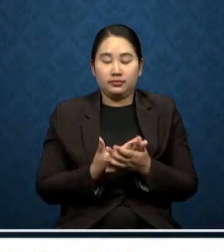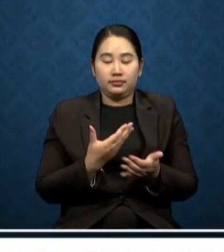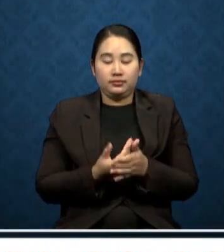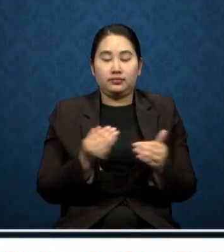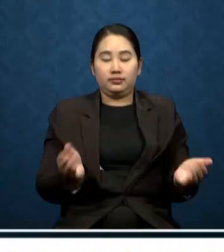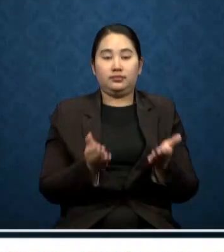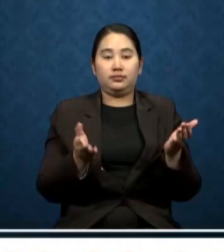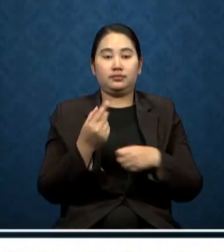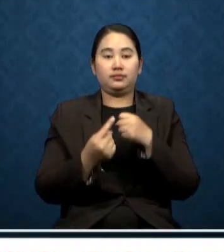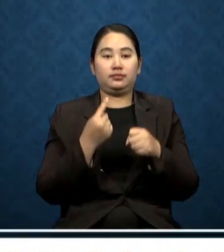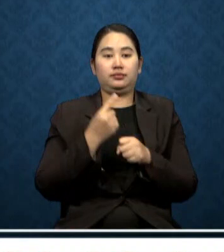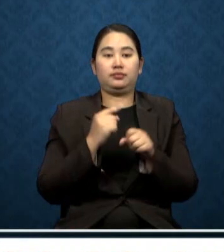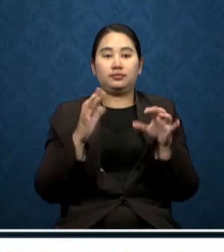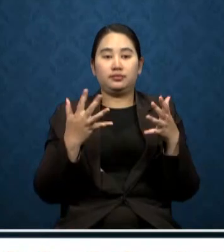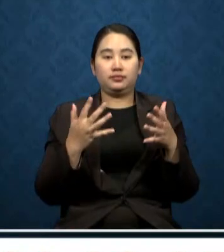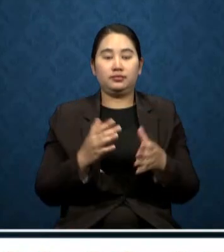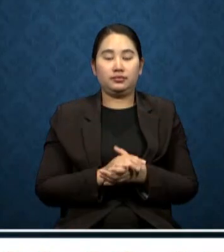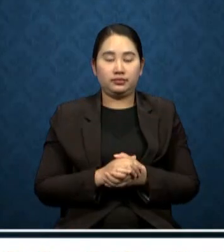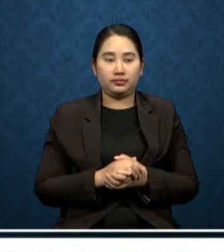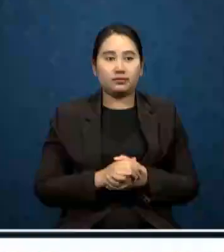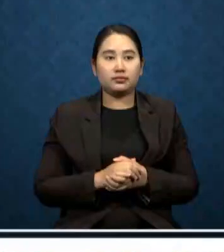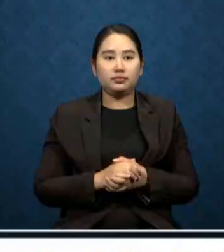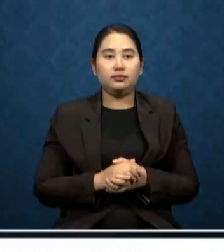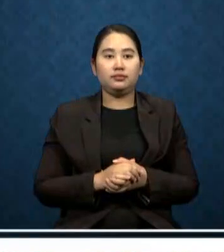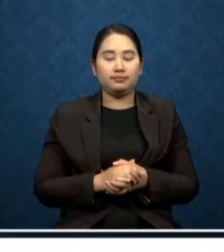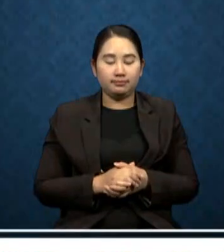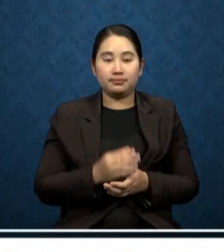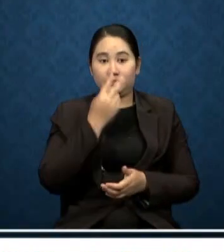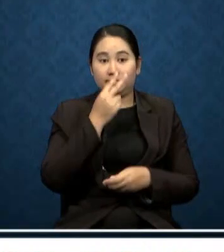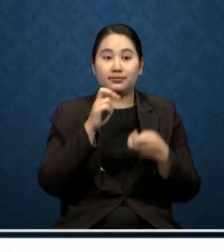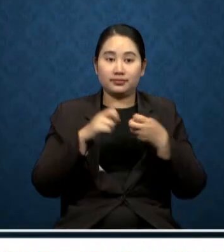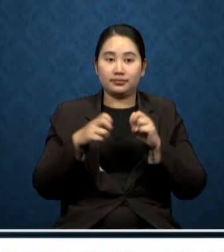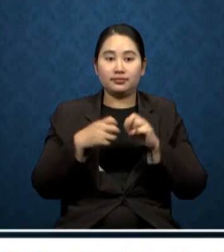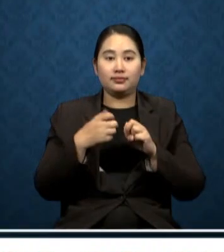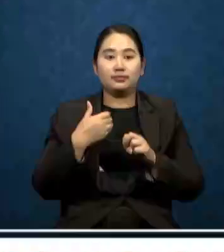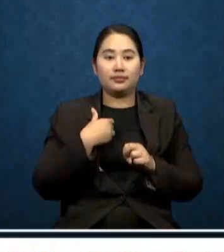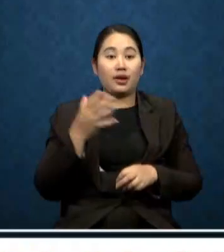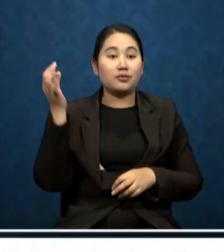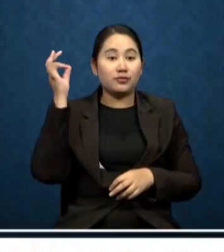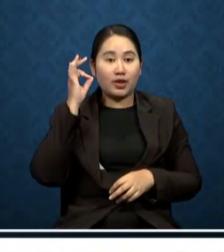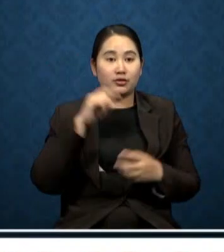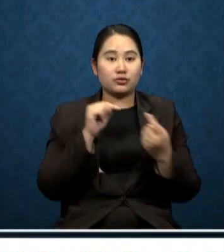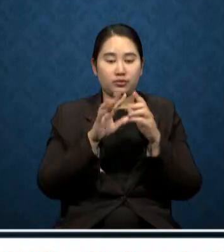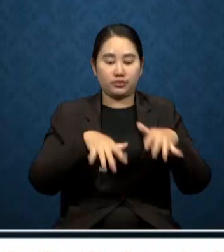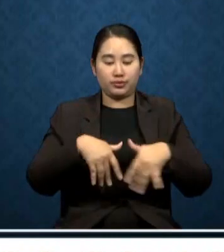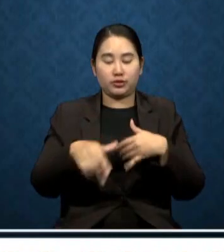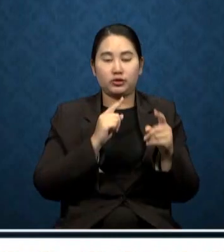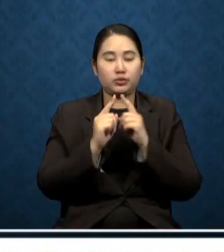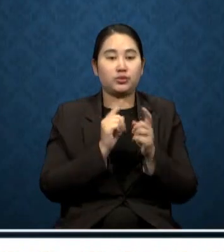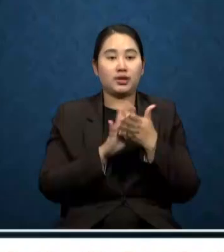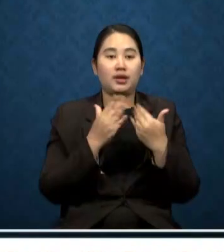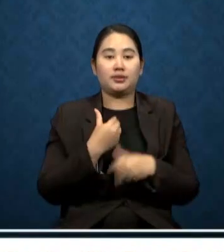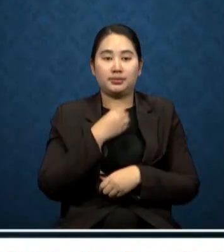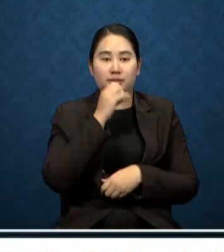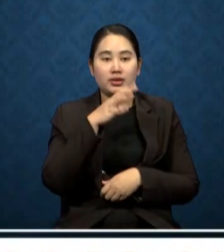หายลายปี เคาไม่มีเช่นกันเพรฉะนั้นเราก็เหนปัญหาตรงนี้แล้วก็ฟังจากพี่น้องที่ผมเปล่าวแล้นะก็บอก